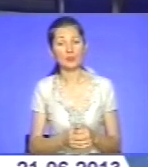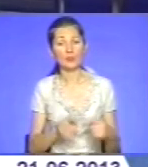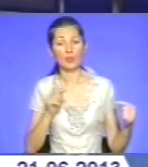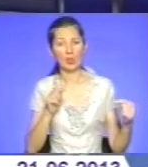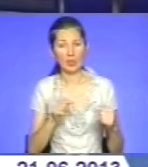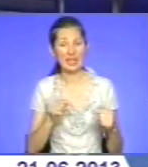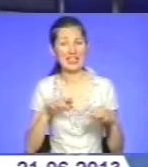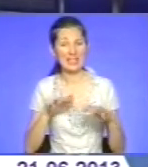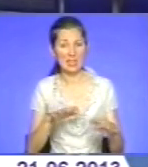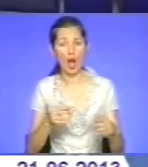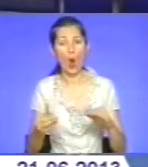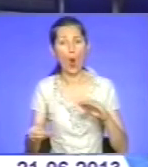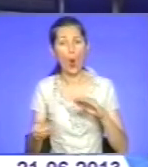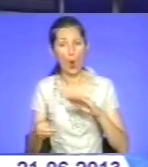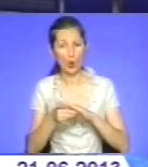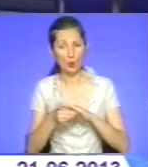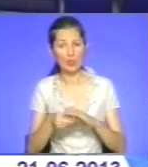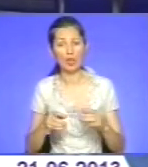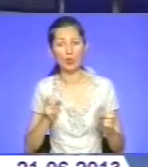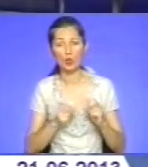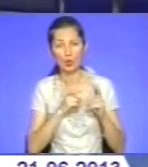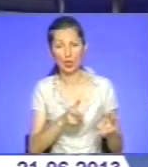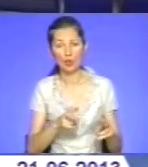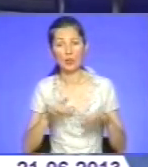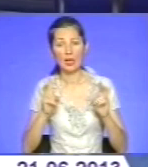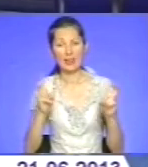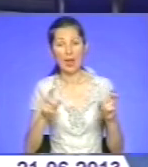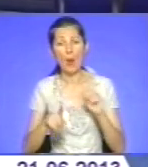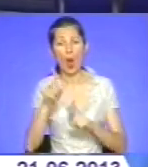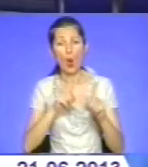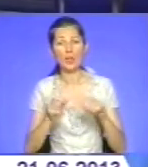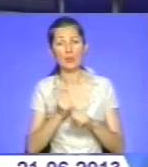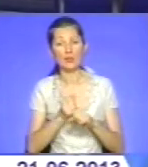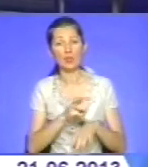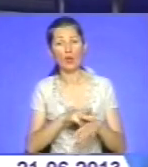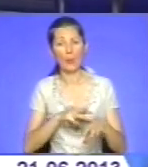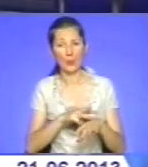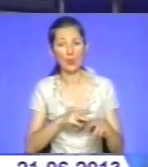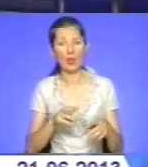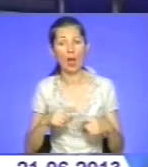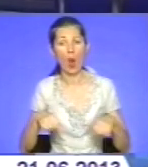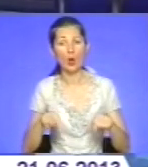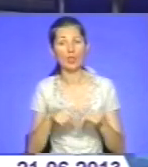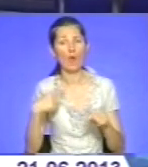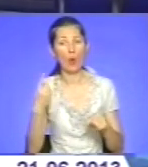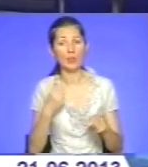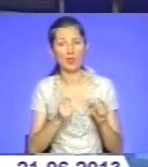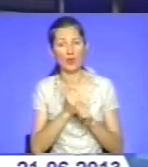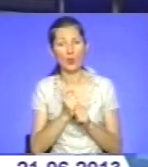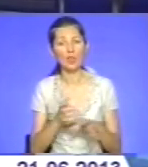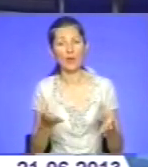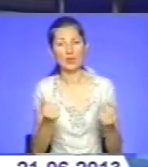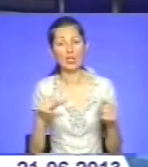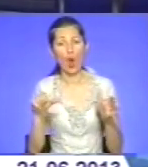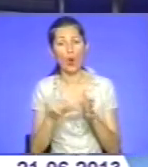та злочинності – тема спільного розширеного засідання колегії керівників правоохоронних органів області. У роботі зібрання взяли участь